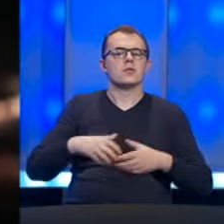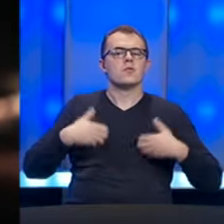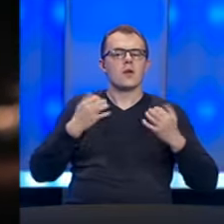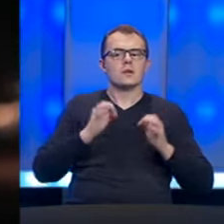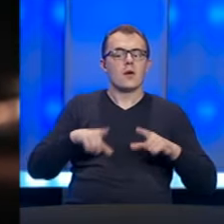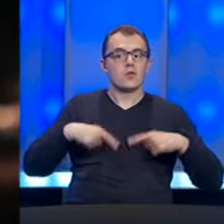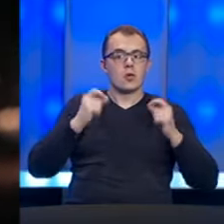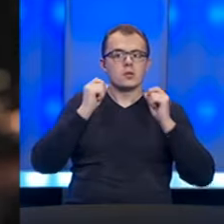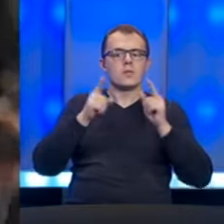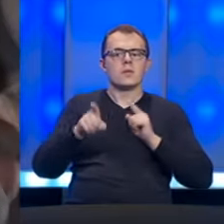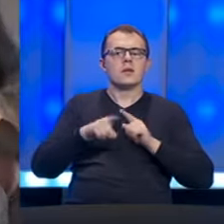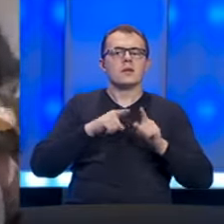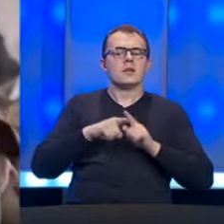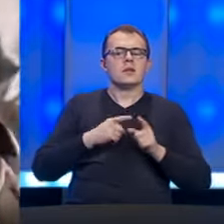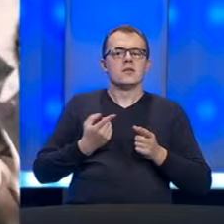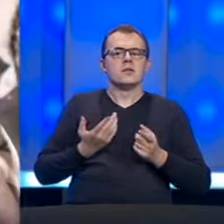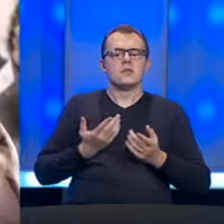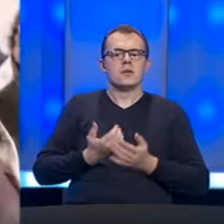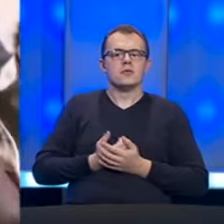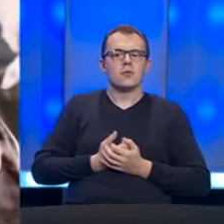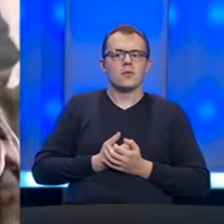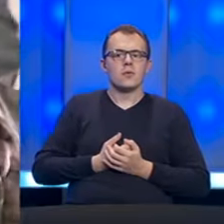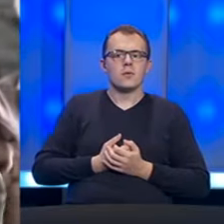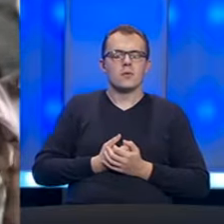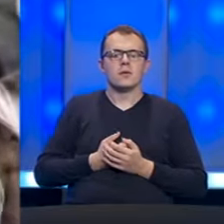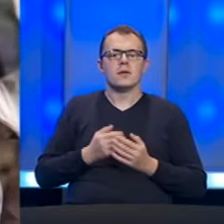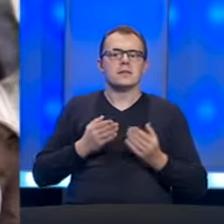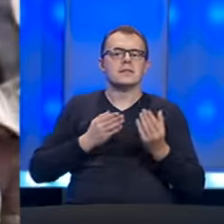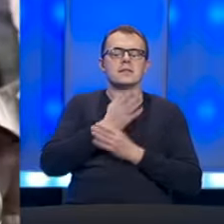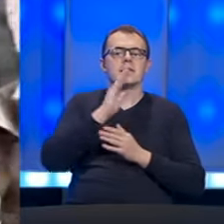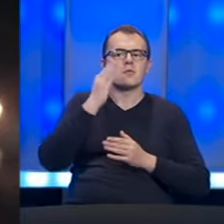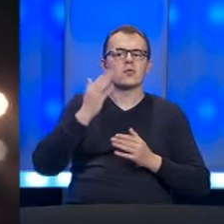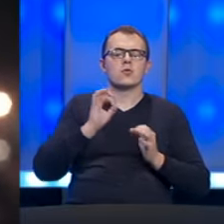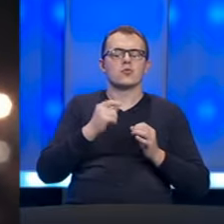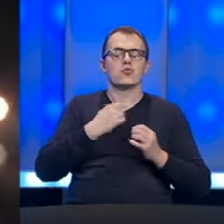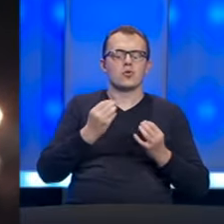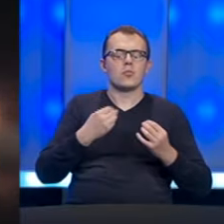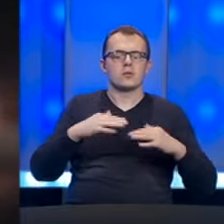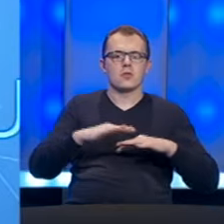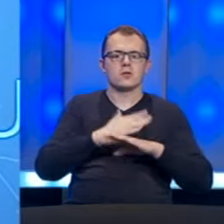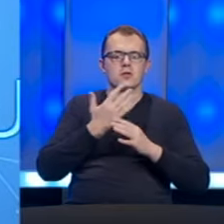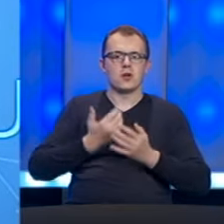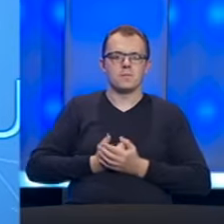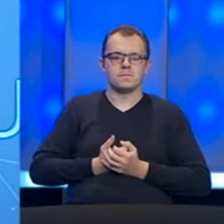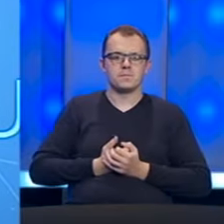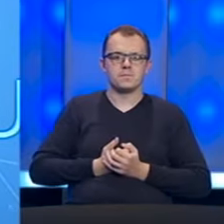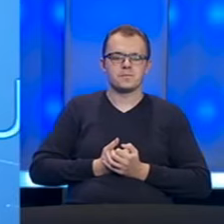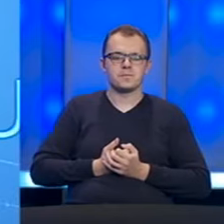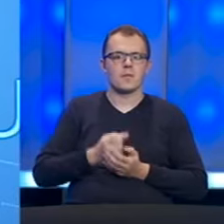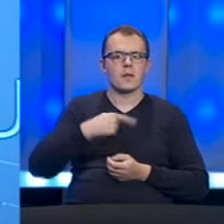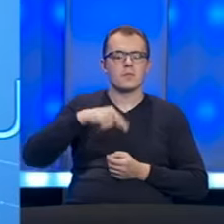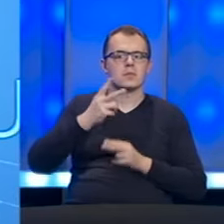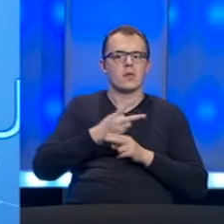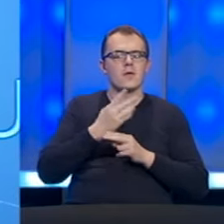jutro kad se probudim, isto da stavim plašt i izletim kroz prozor. Toliko se dobro osjećam. Mi smo